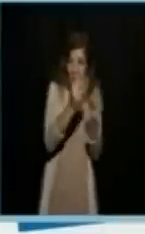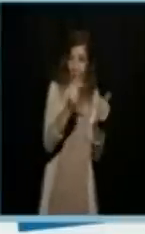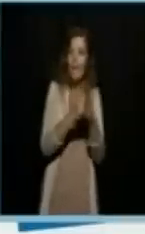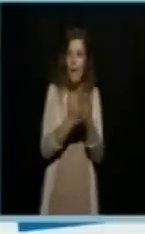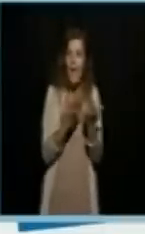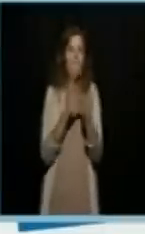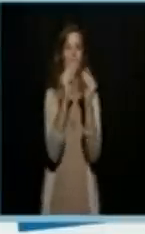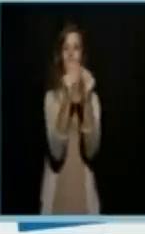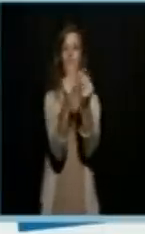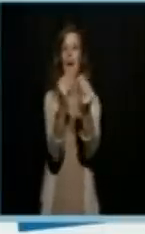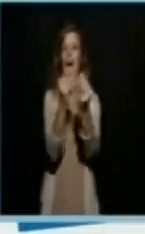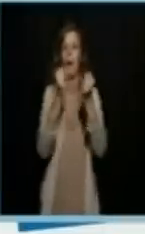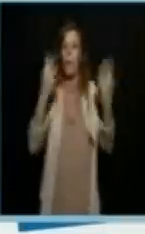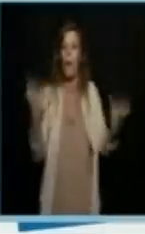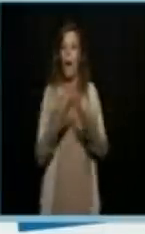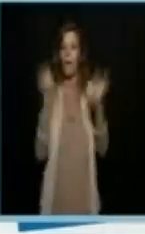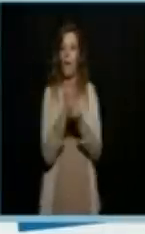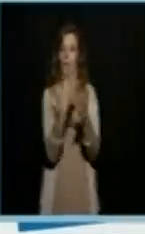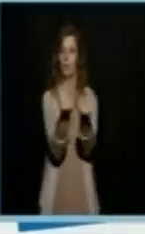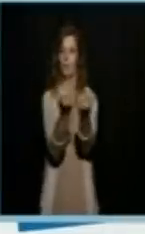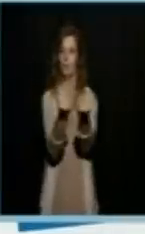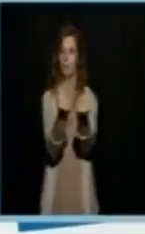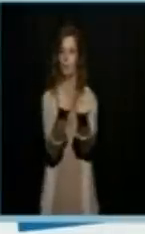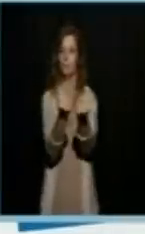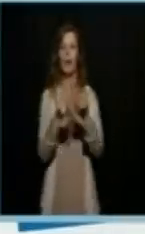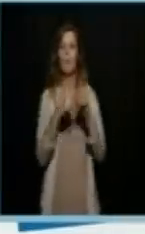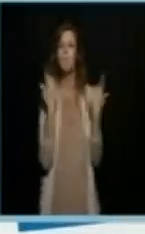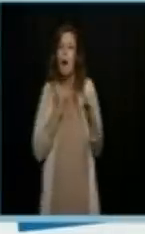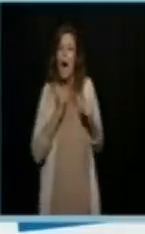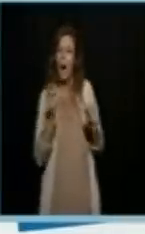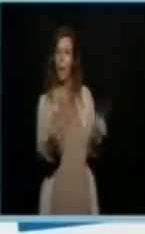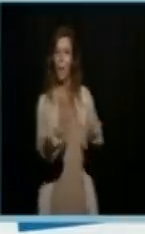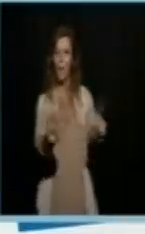Facciamo qualcosa di concreto, senza paura.